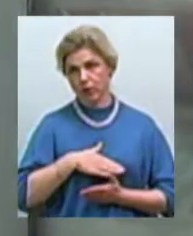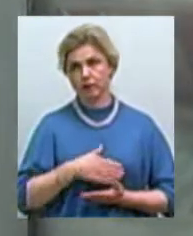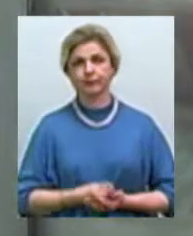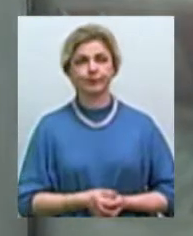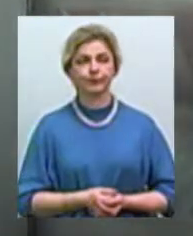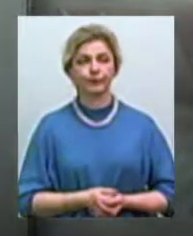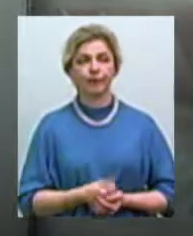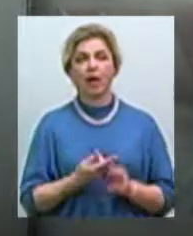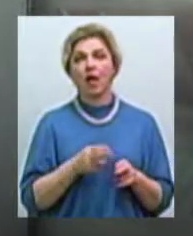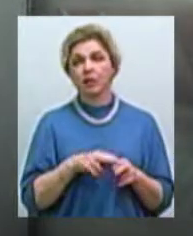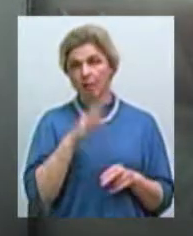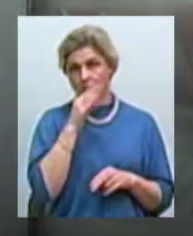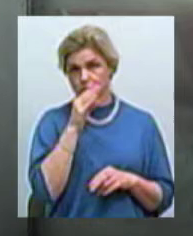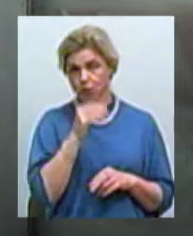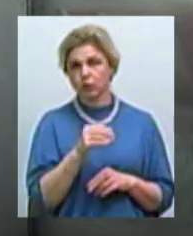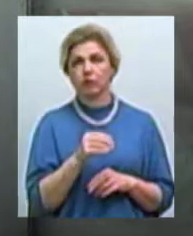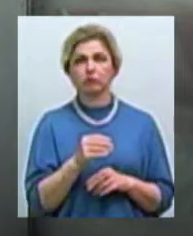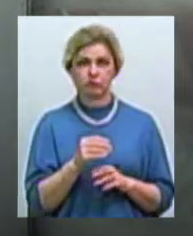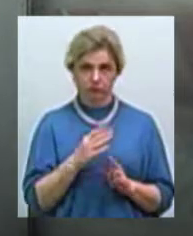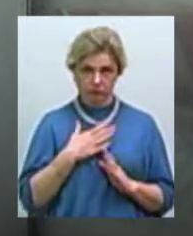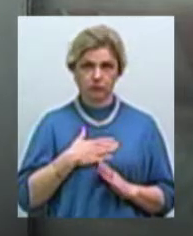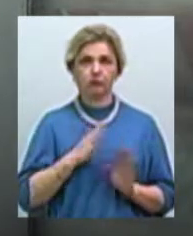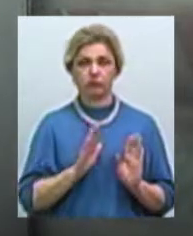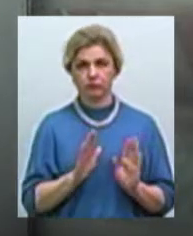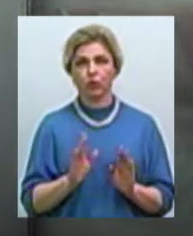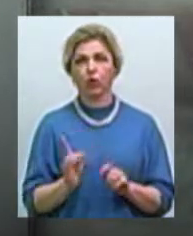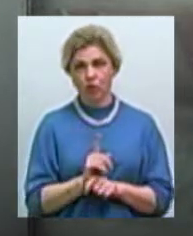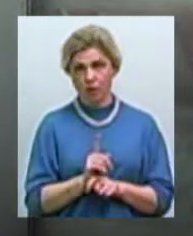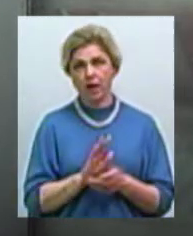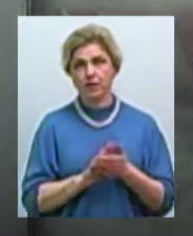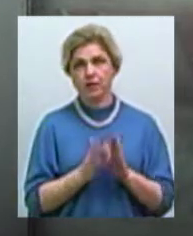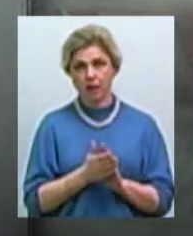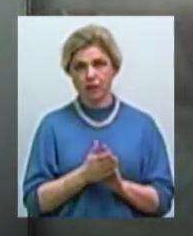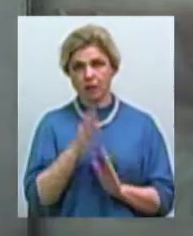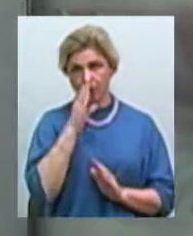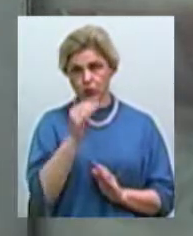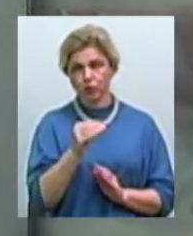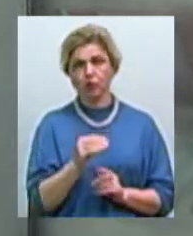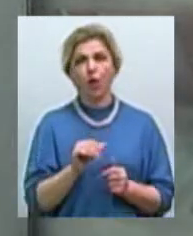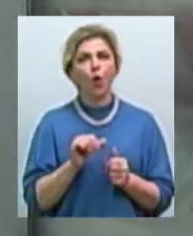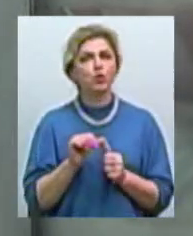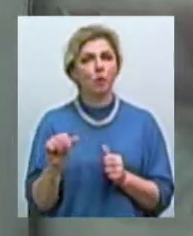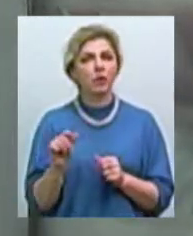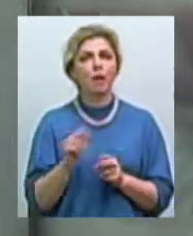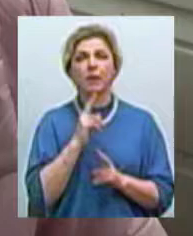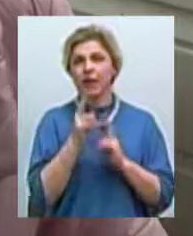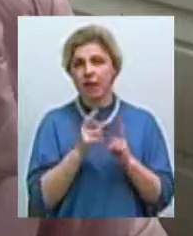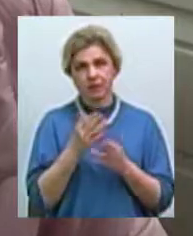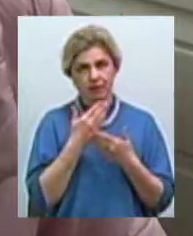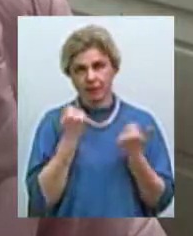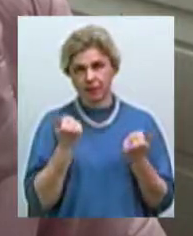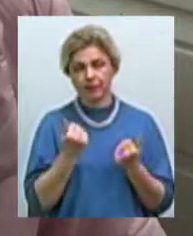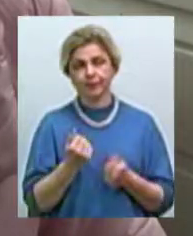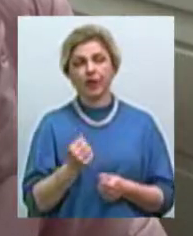цих маршрутах переважно більш-менш у належному стані маршрутні таксі. Тобто особливих претензій нема.